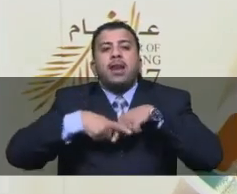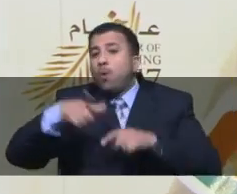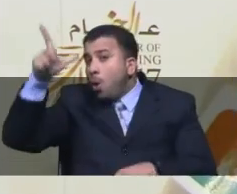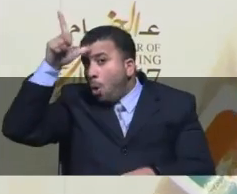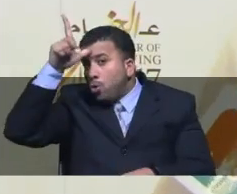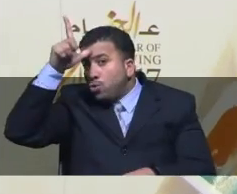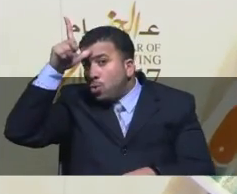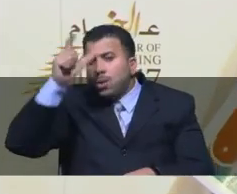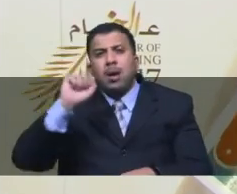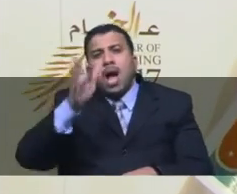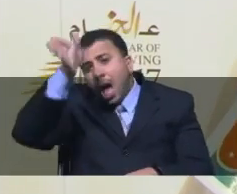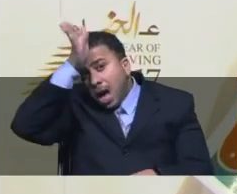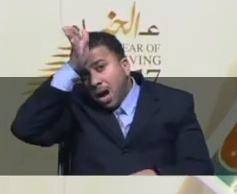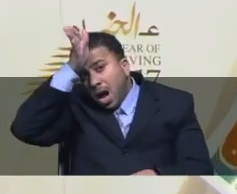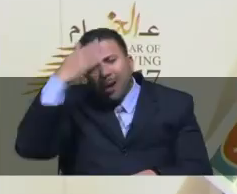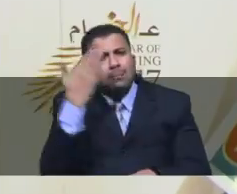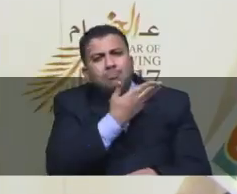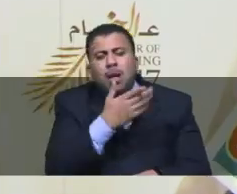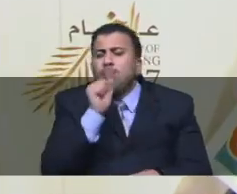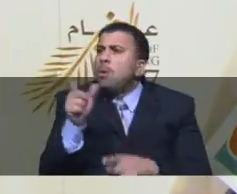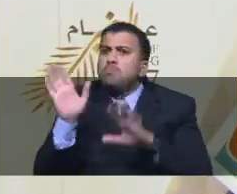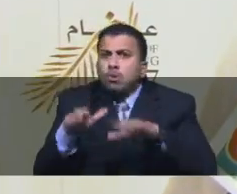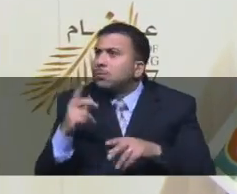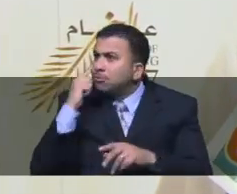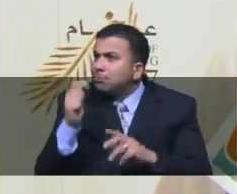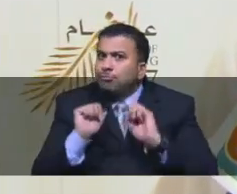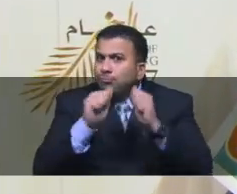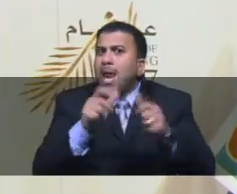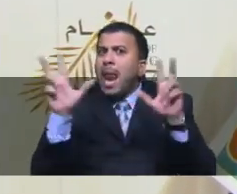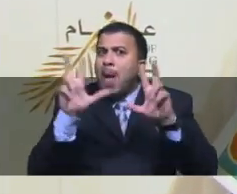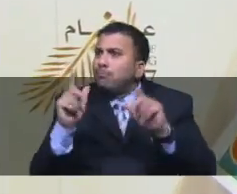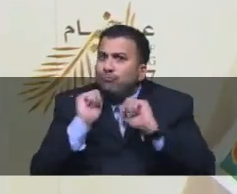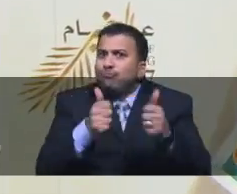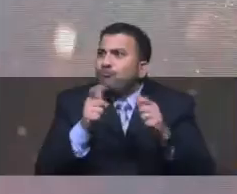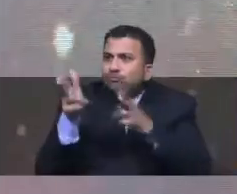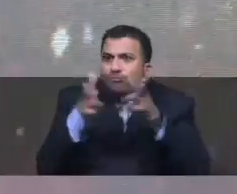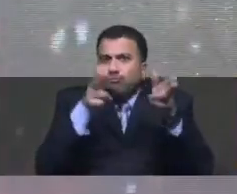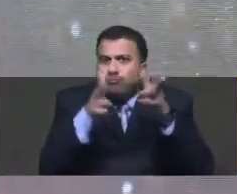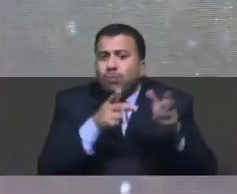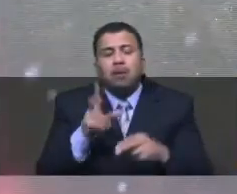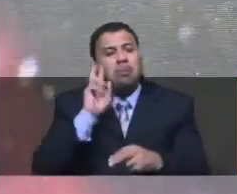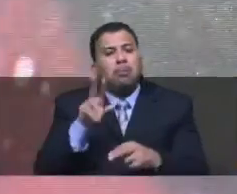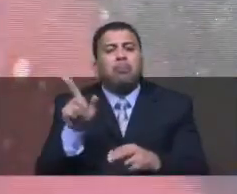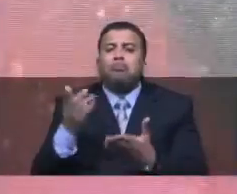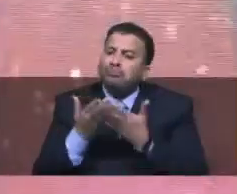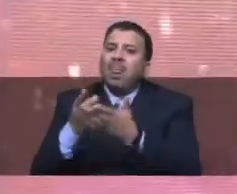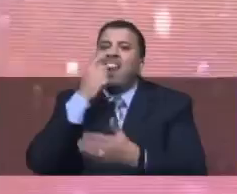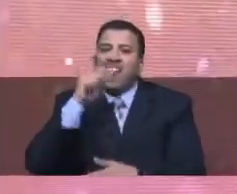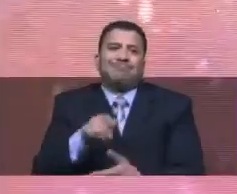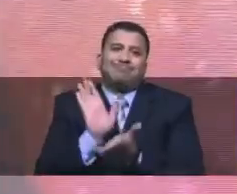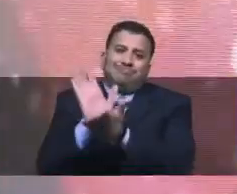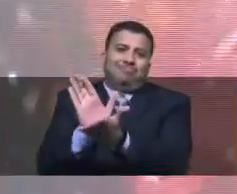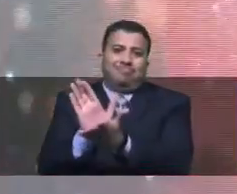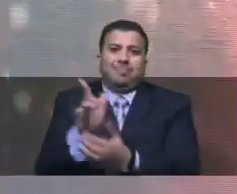والأردن وأربيل العراق، تواجدوا معنا صراحة وعكس الصورة اللي نحن كنا نتمنى أن يعكسونها. التكريم شمل